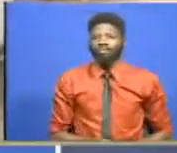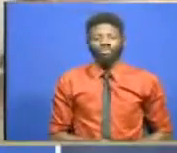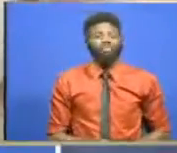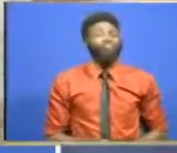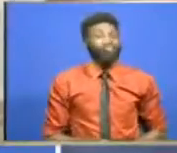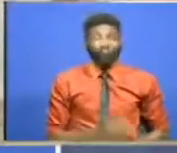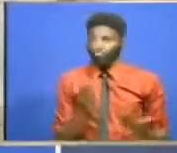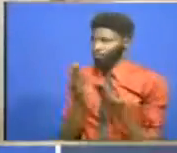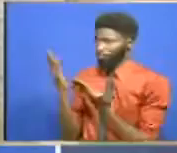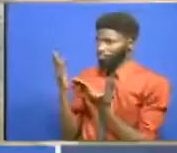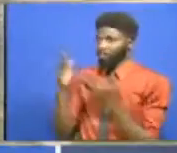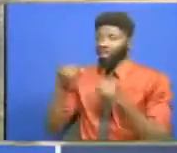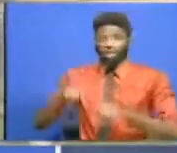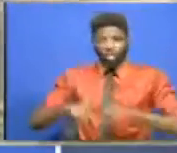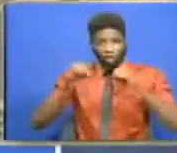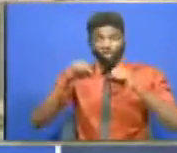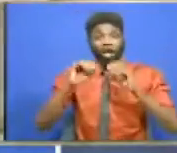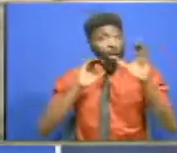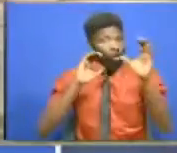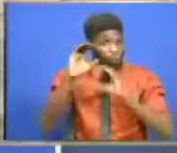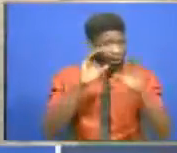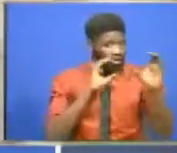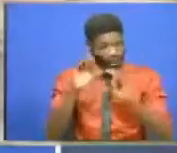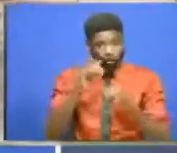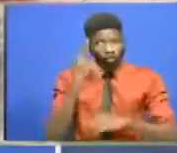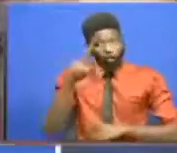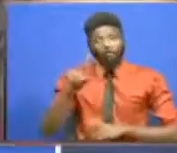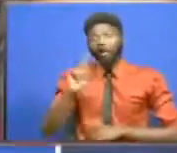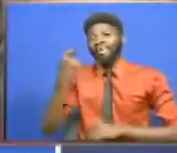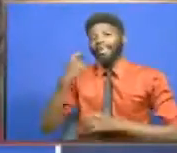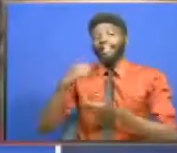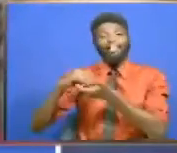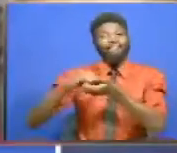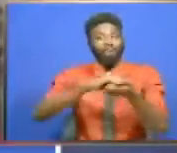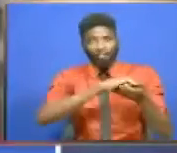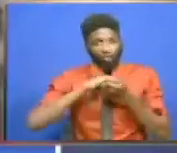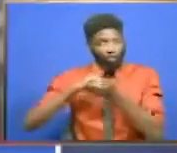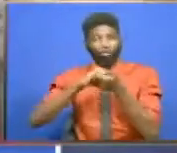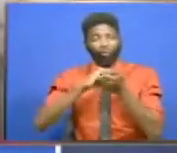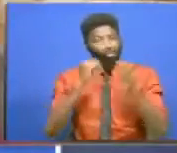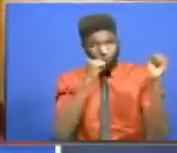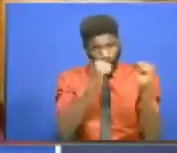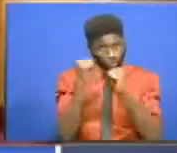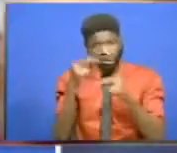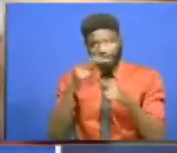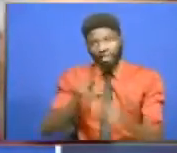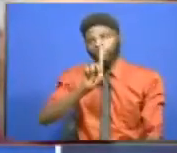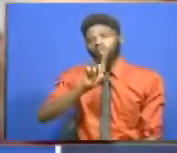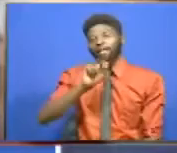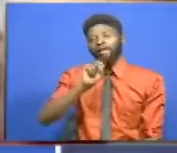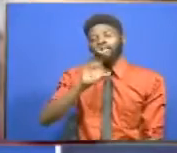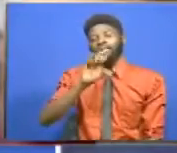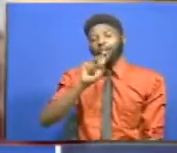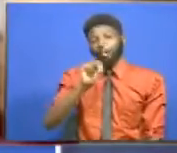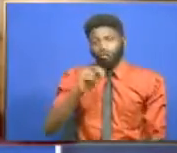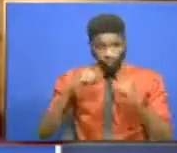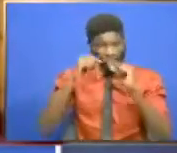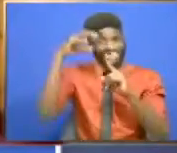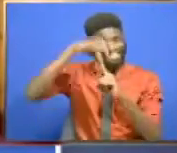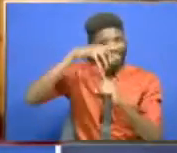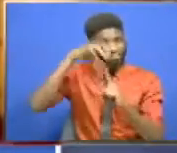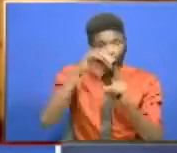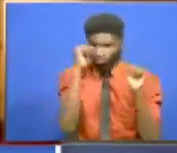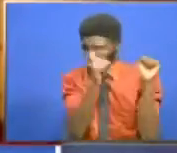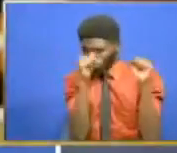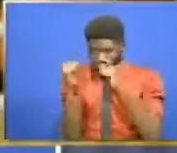Kulingana na mkurugenzi wa mawasiliano katika shirikisho la Ndondi humu nchini Duncan Kuria, mashindano ya mabingwa wa mabingwa yatawasaidia mabondia wa